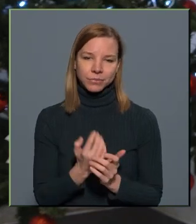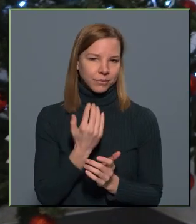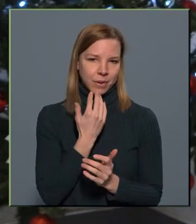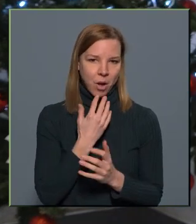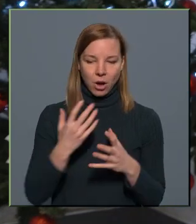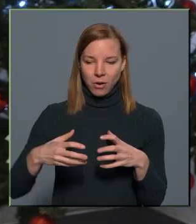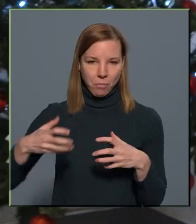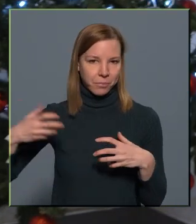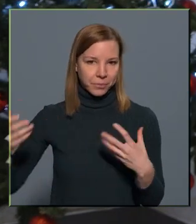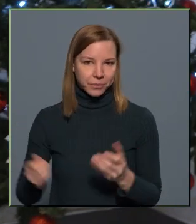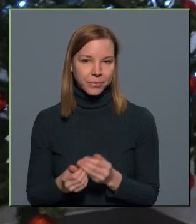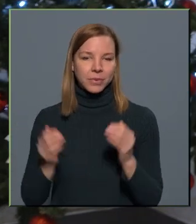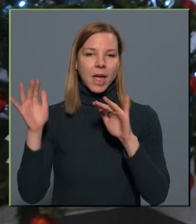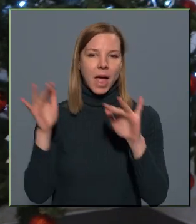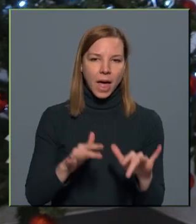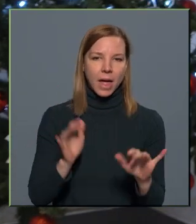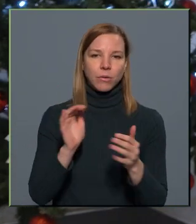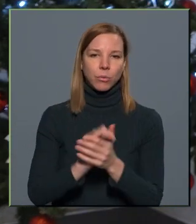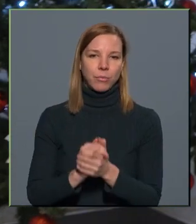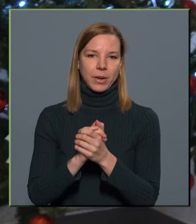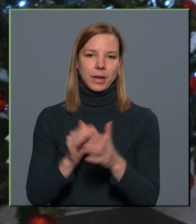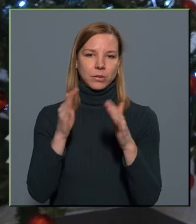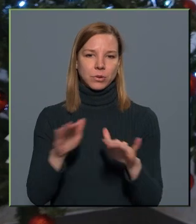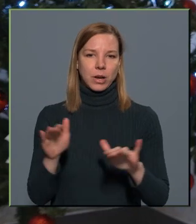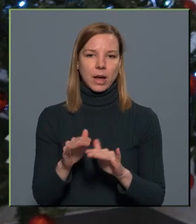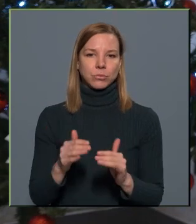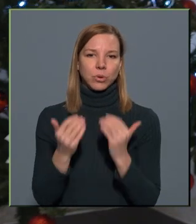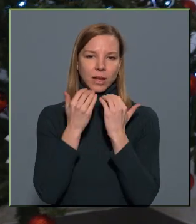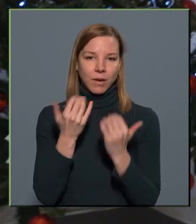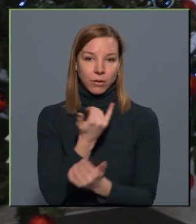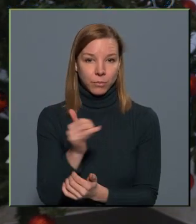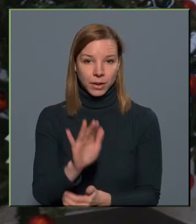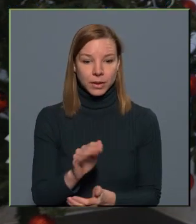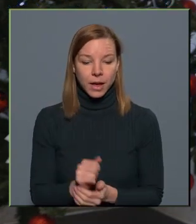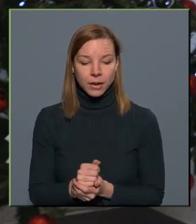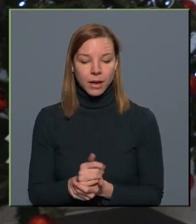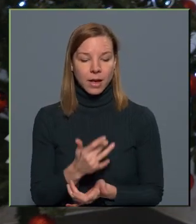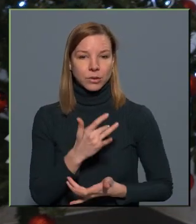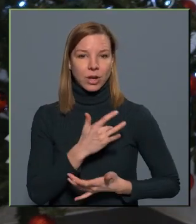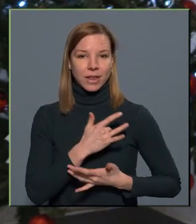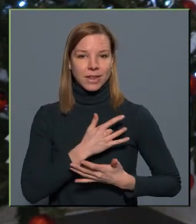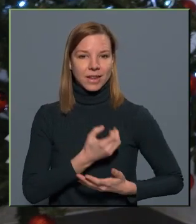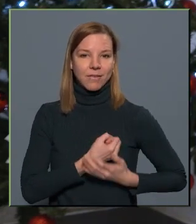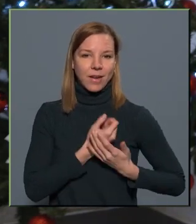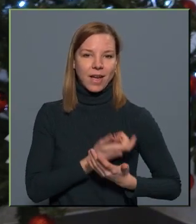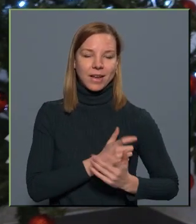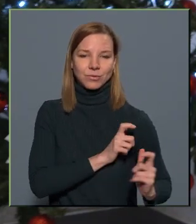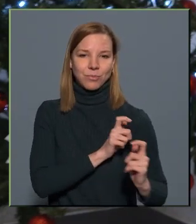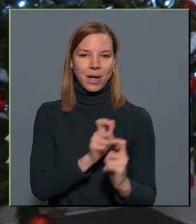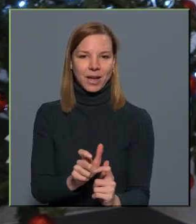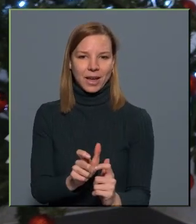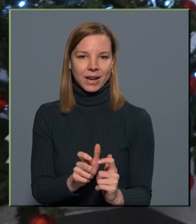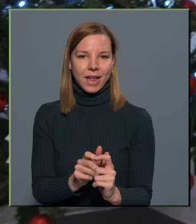áldott békés karácsonyt kívánok mindenkinek, azt, hogy megérkezzen a szíve is és a lelke is az advent